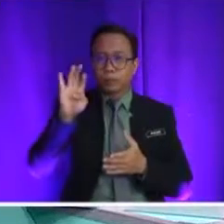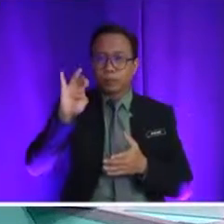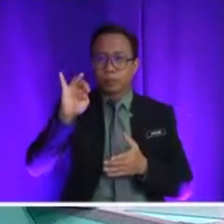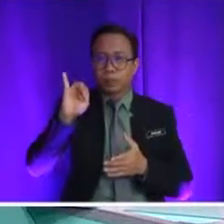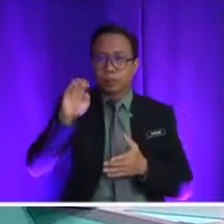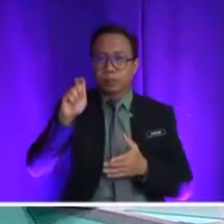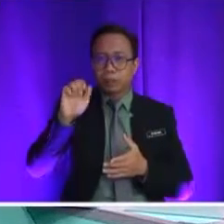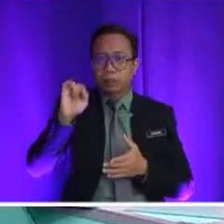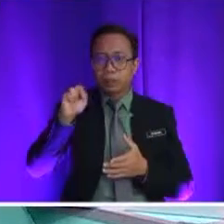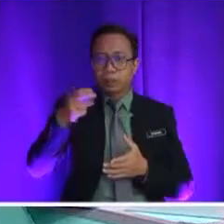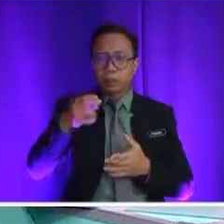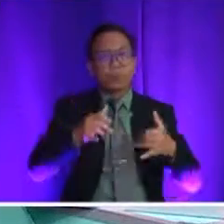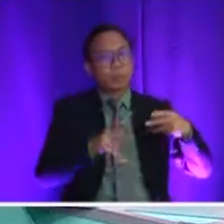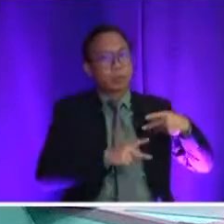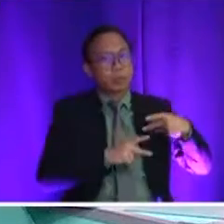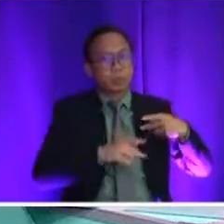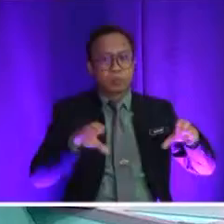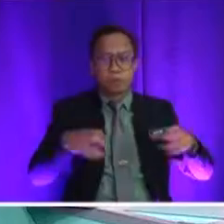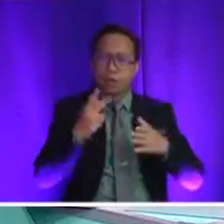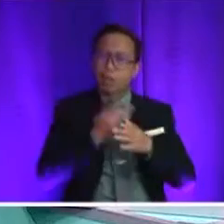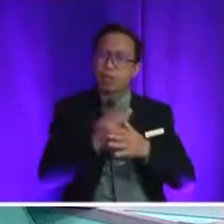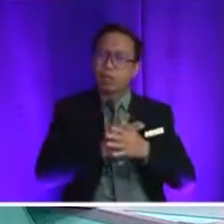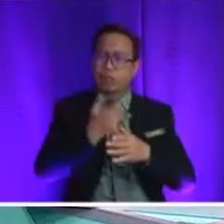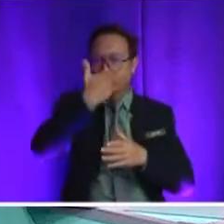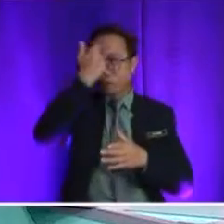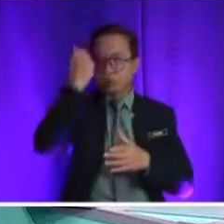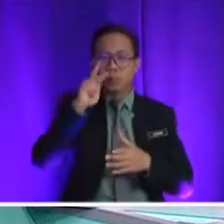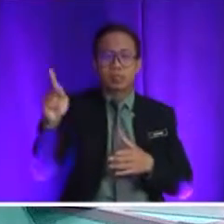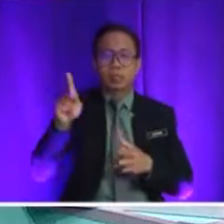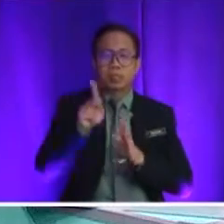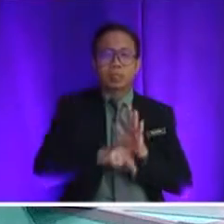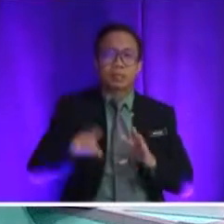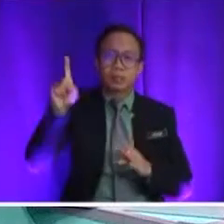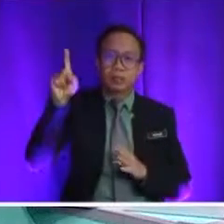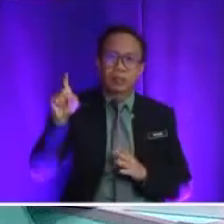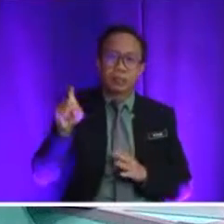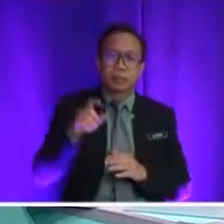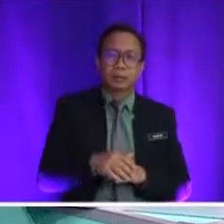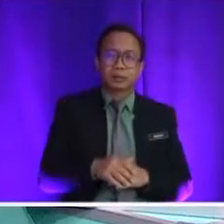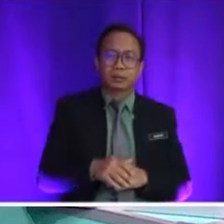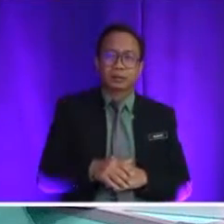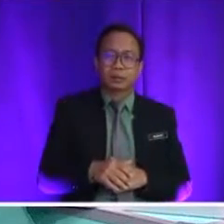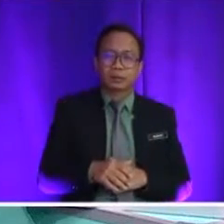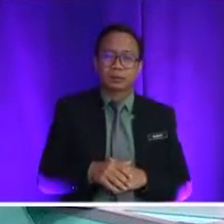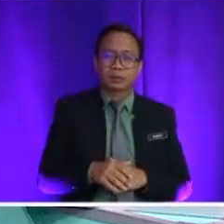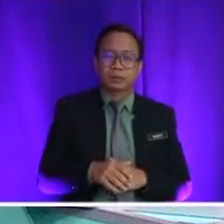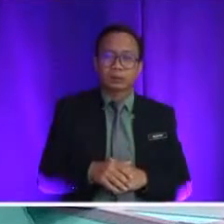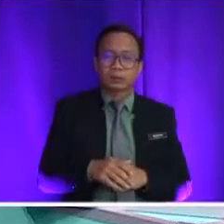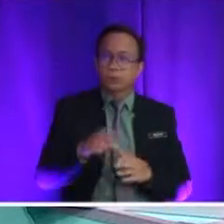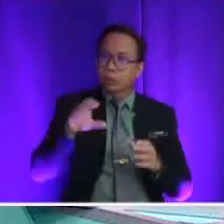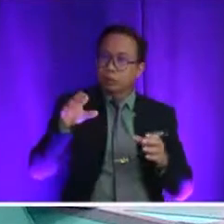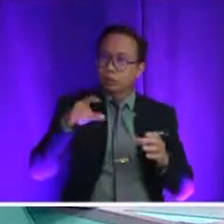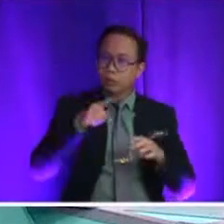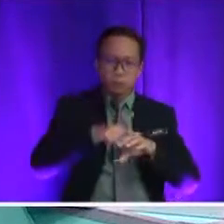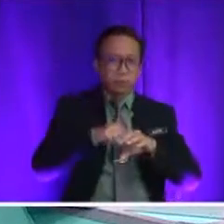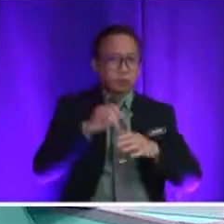komunis Ini menimbulkan kekacauan dan menyebabkan kematian kemudian komisi minyak menyebabkan suasana